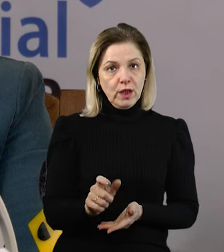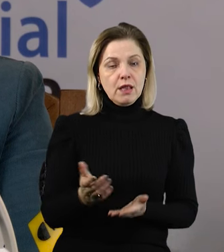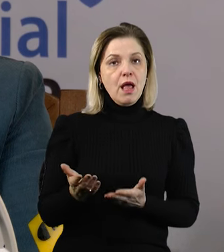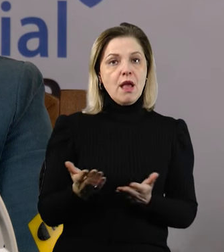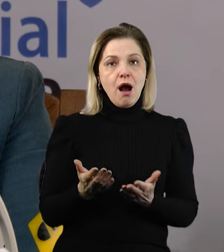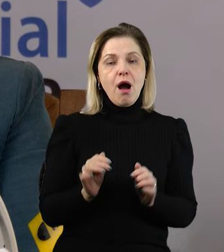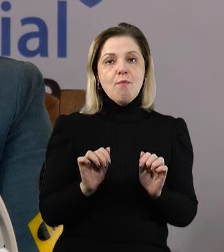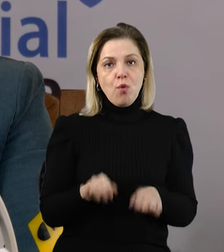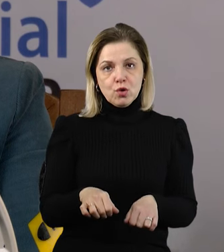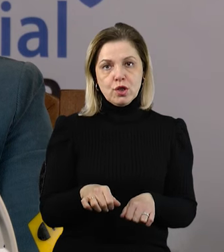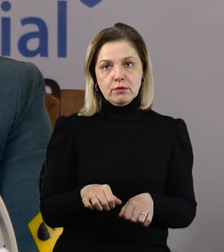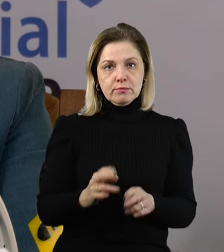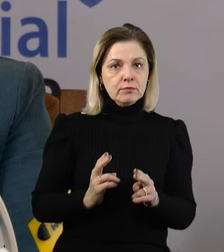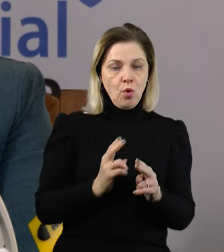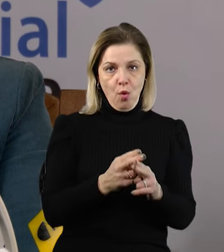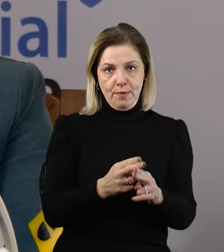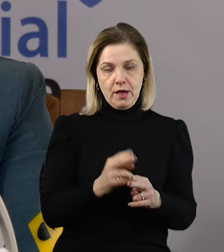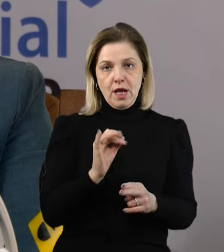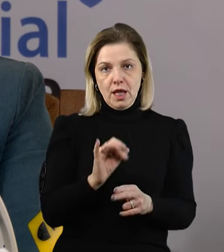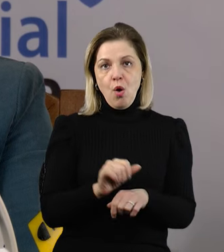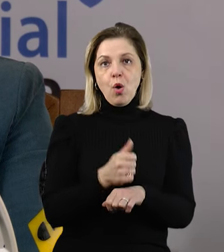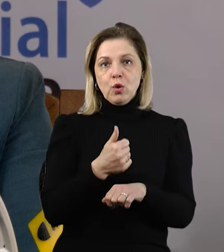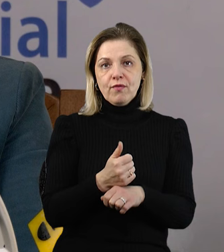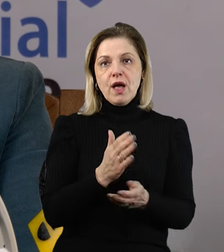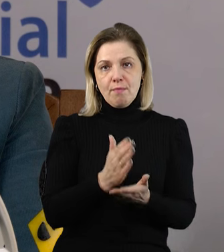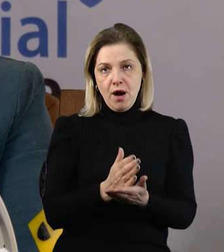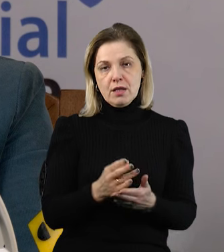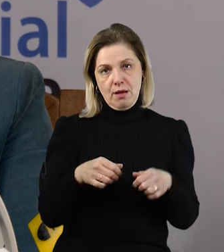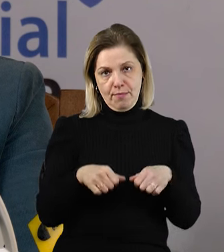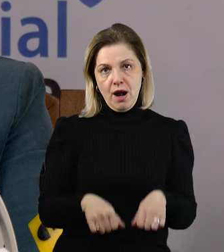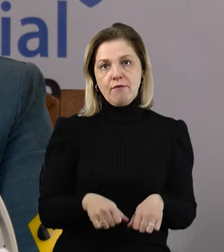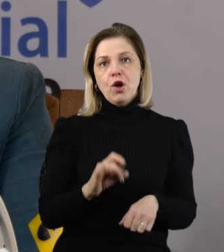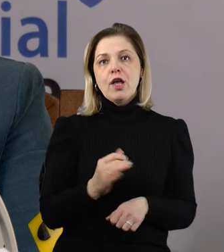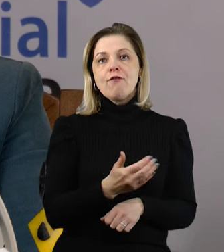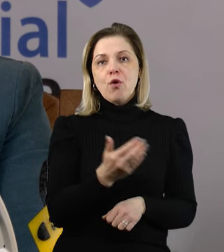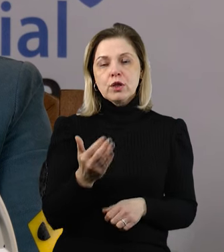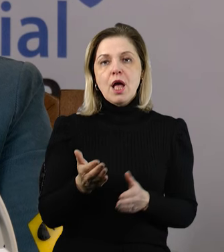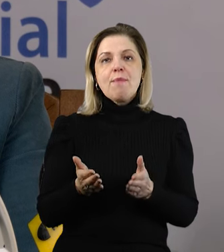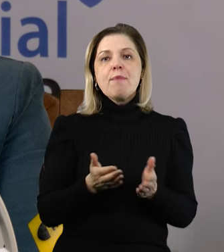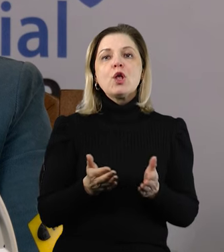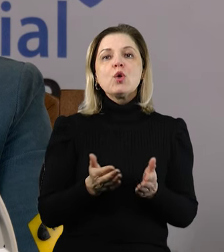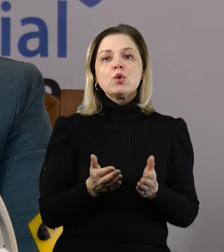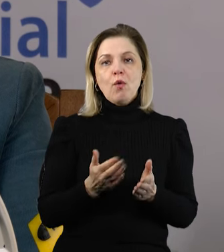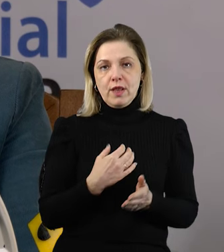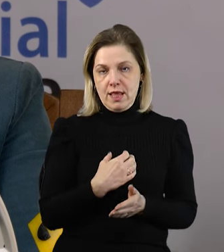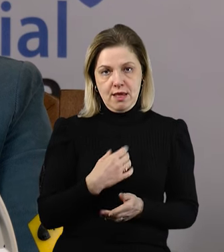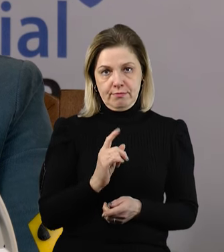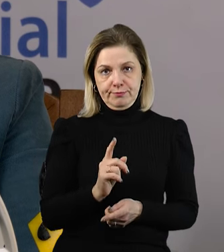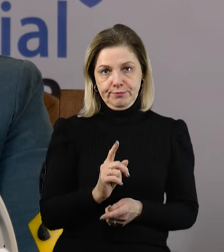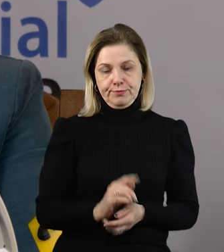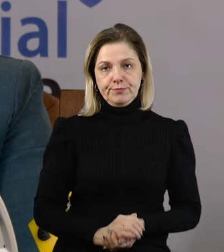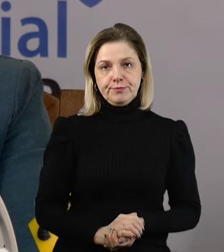яка може вчинити цьому опір, і саме головне, має на це право, і вони підготовлені.